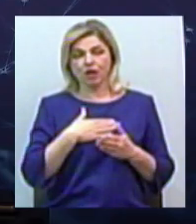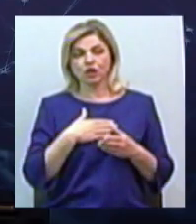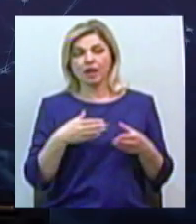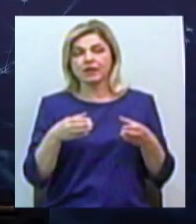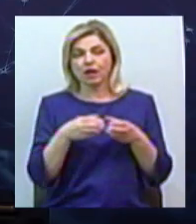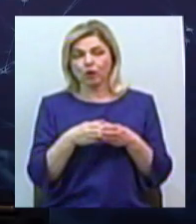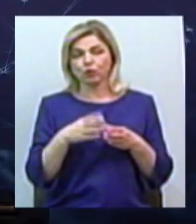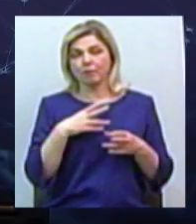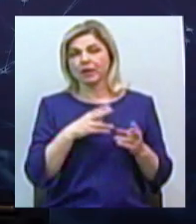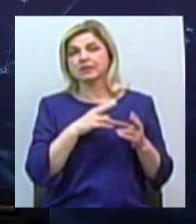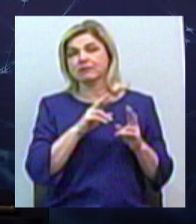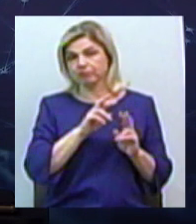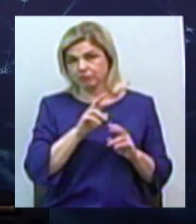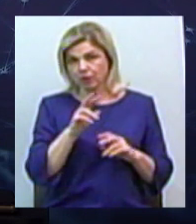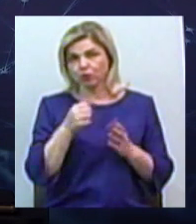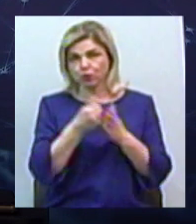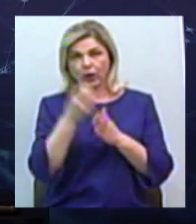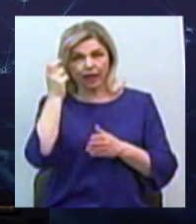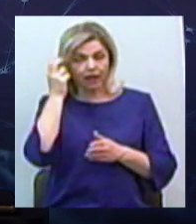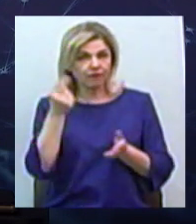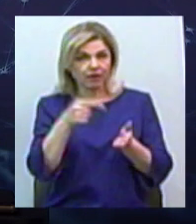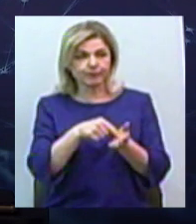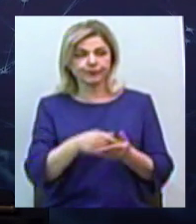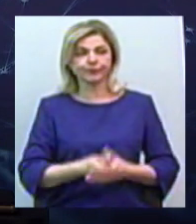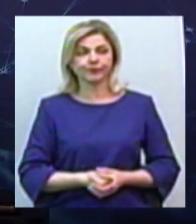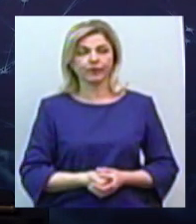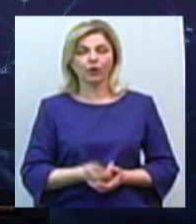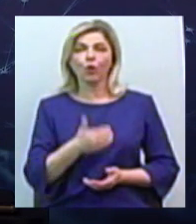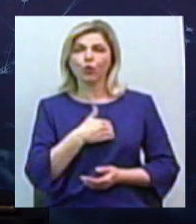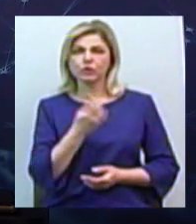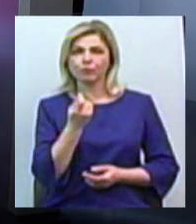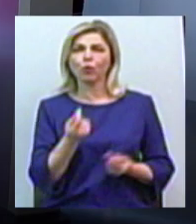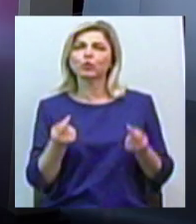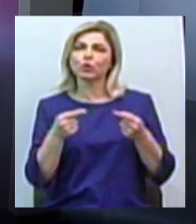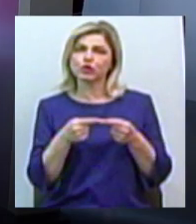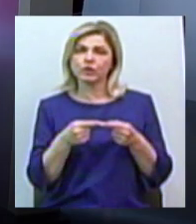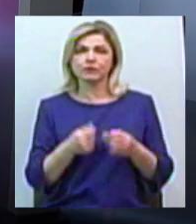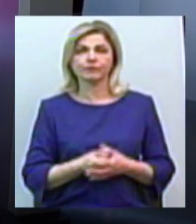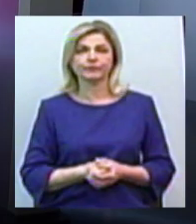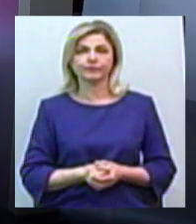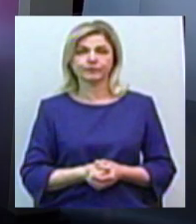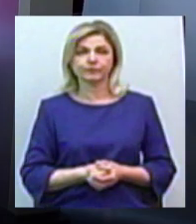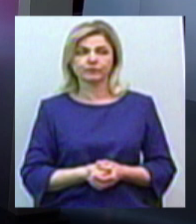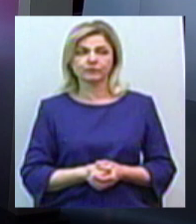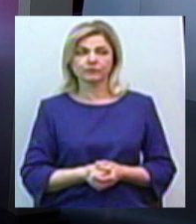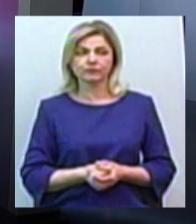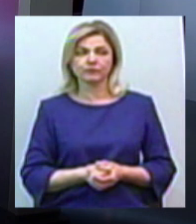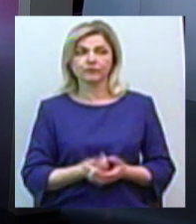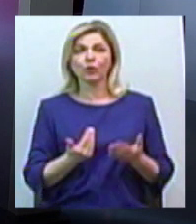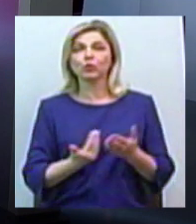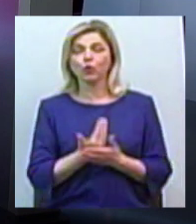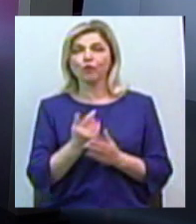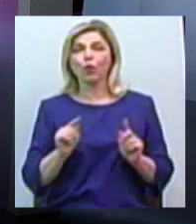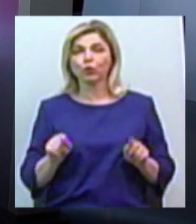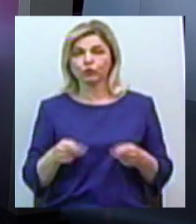до Києва. І відповідно... Трошки хочу уточнити. Ну, новоутворення, яке